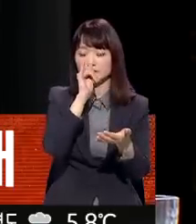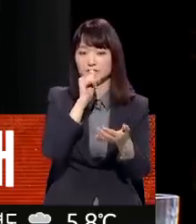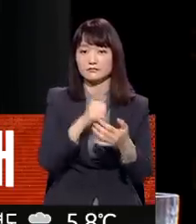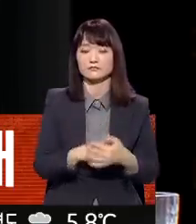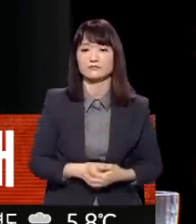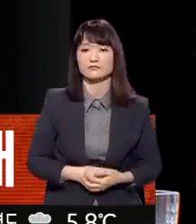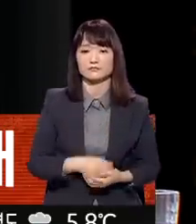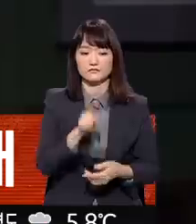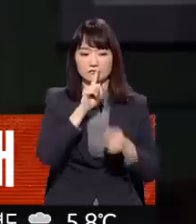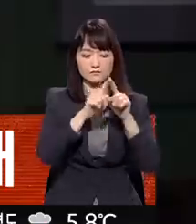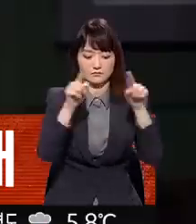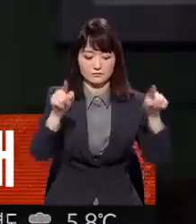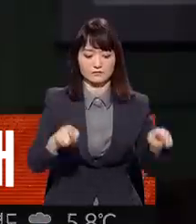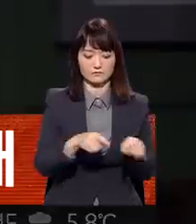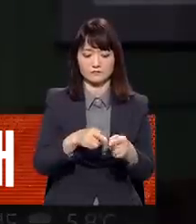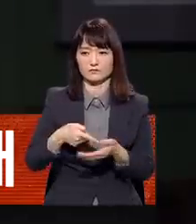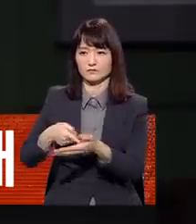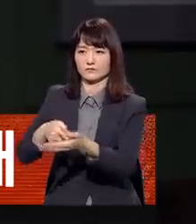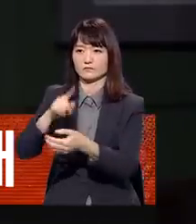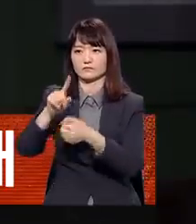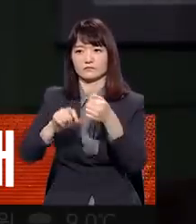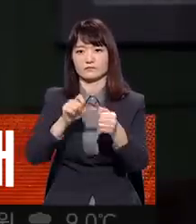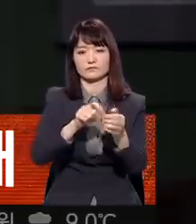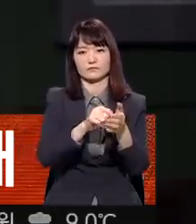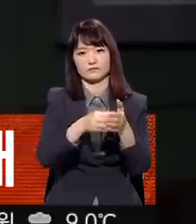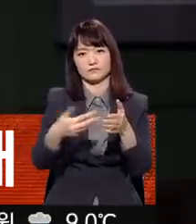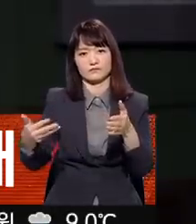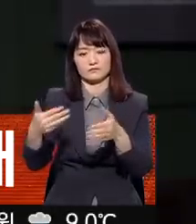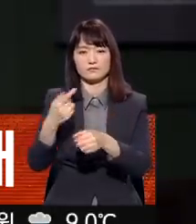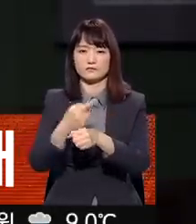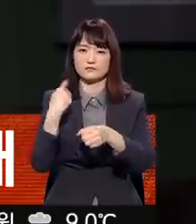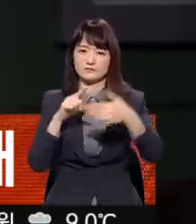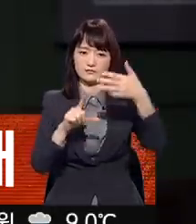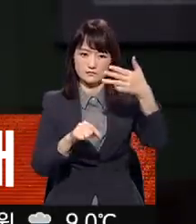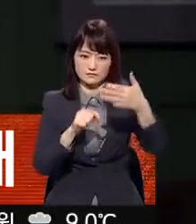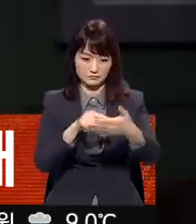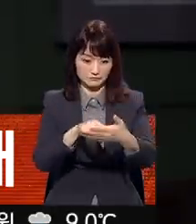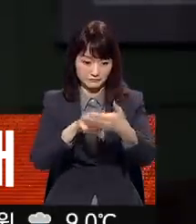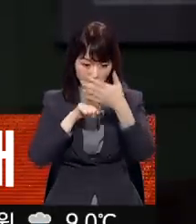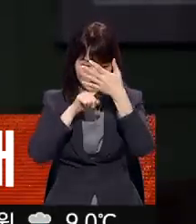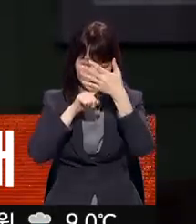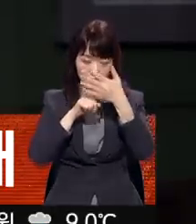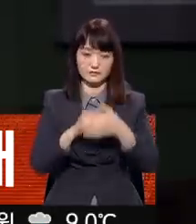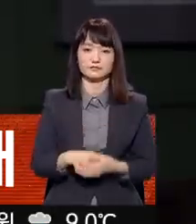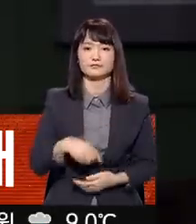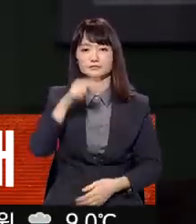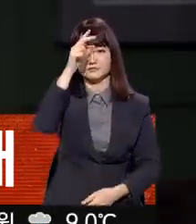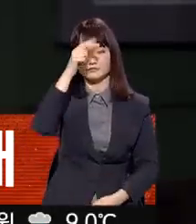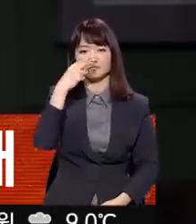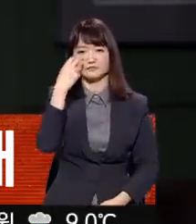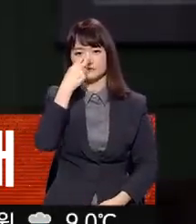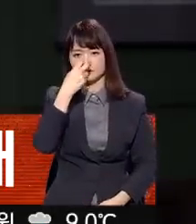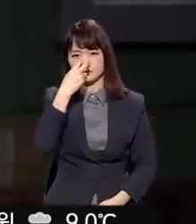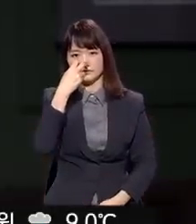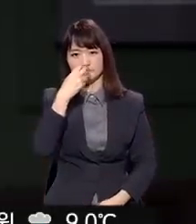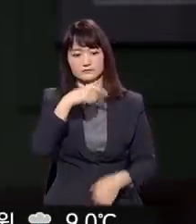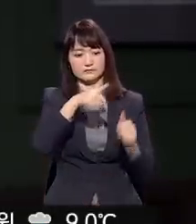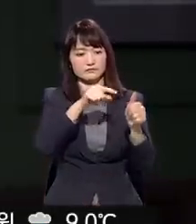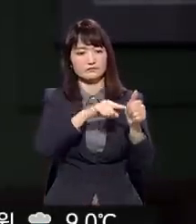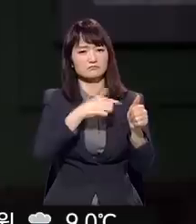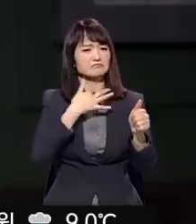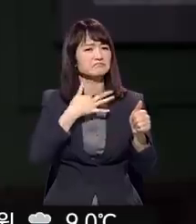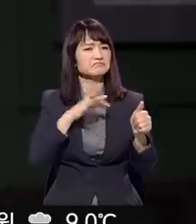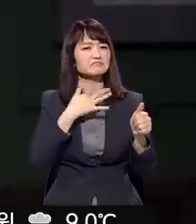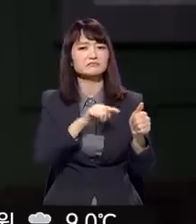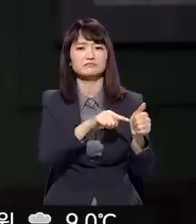일단 고소장이 접수가 되면서 15년이 지난 지난해 8월에야 이 사건이 수면 위에 드러난 건데 이 경찰 조사에서 강 씨는 혐의를 부인하고